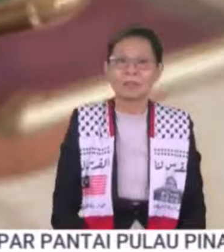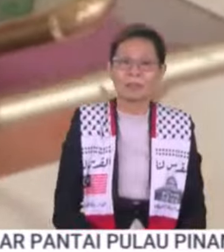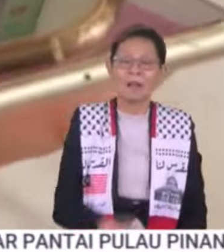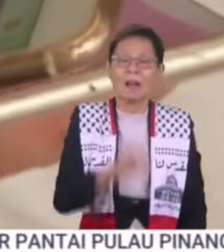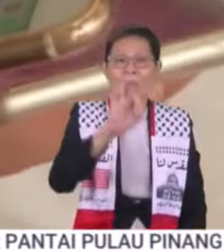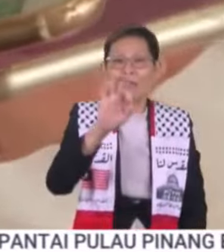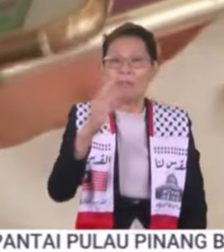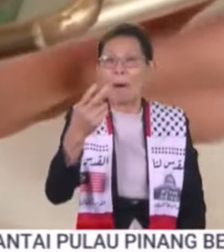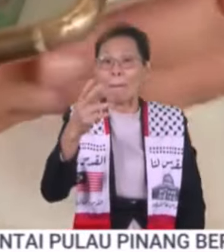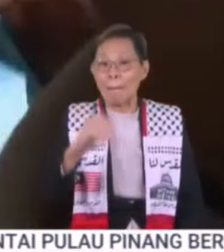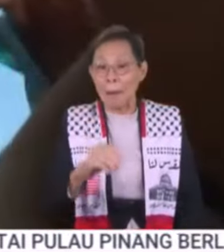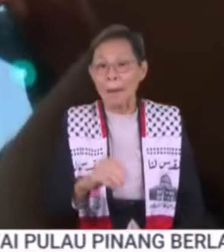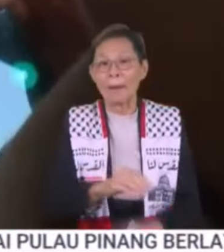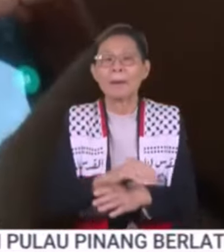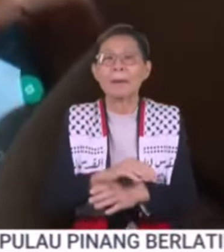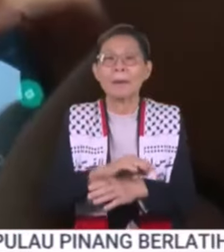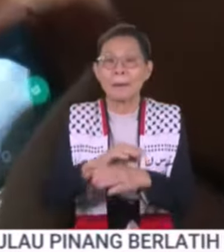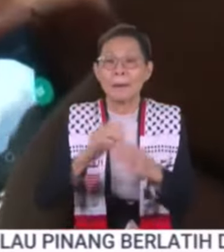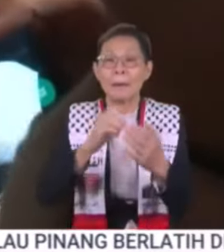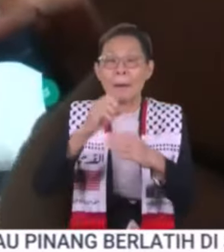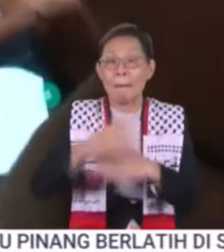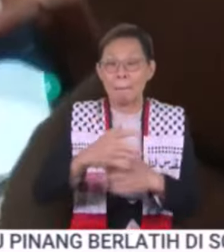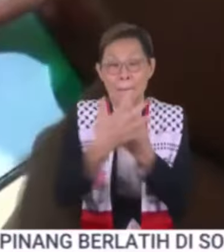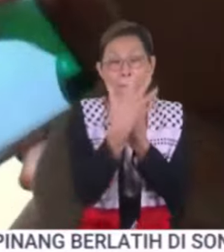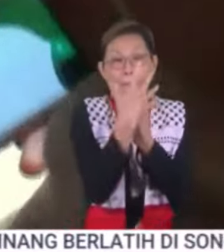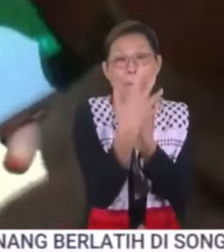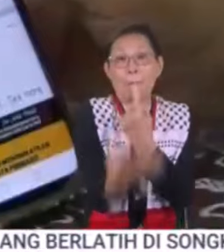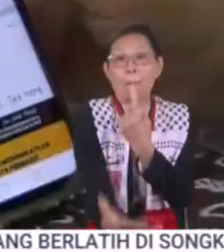Fahmi mengulas insiden melibatkan pempengaruh media sosial